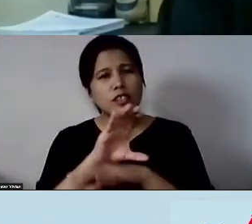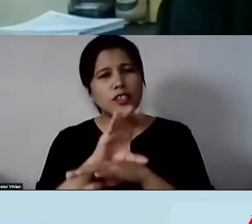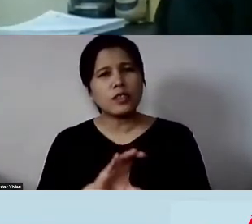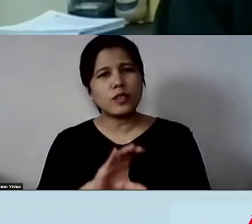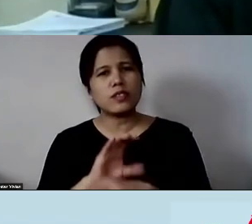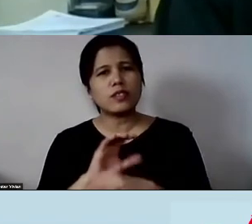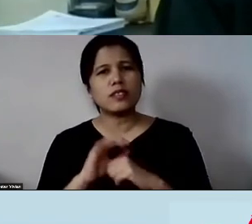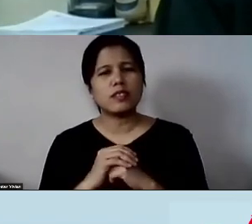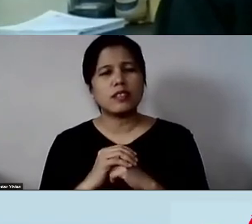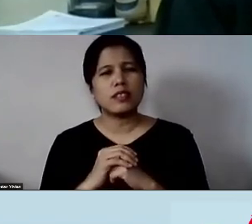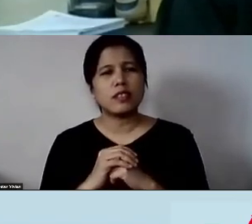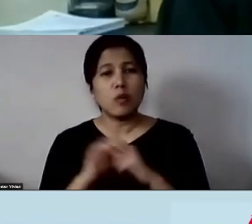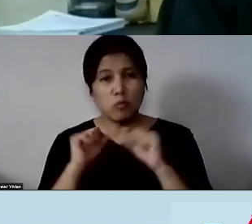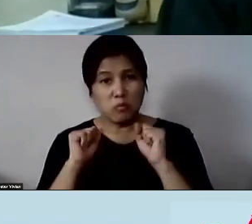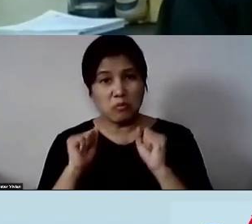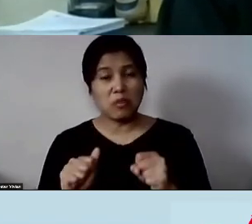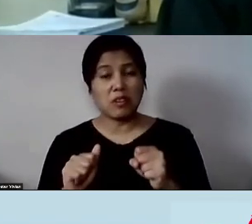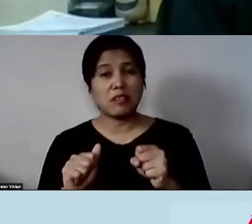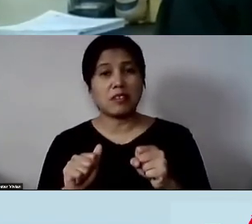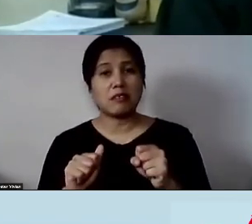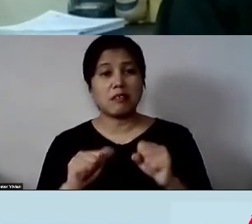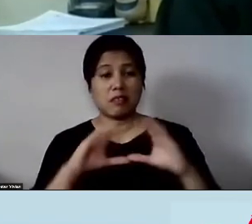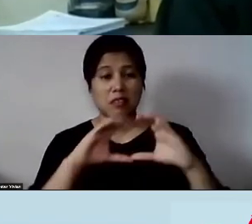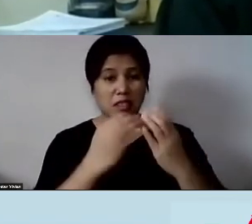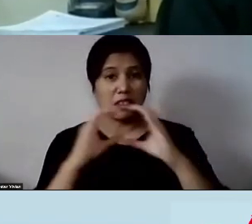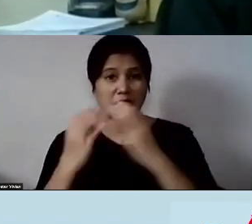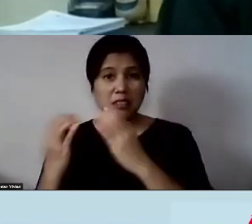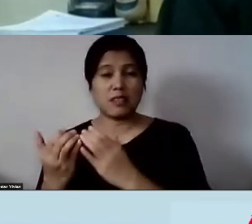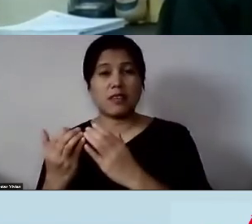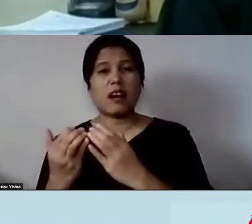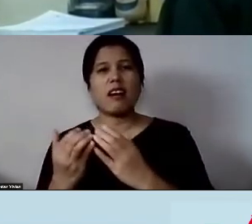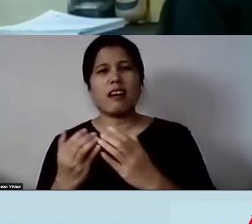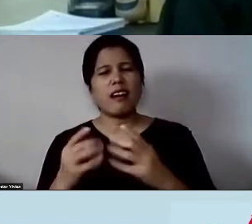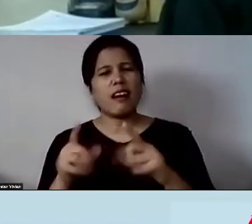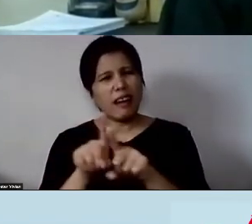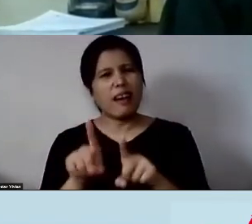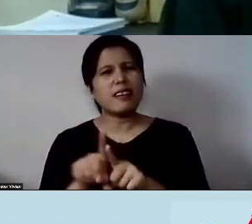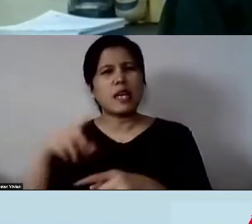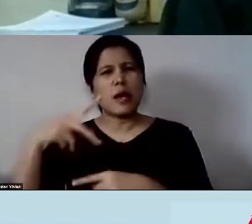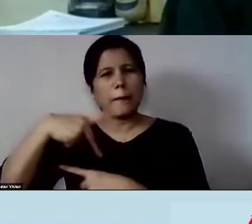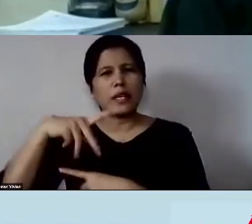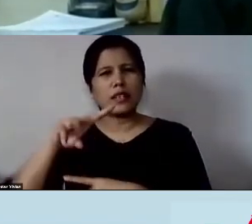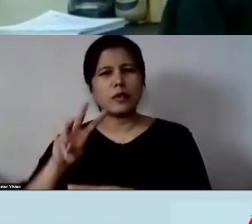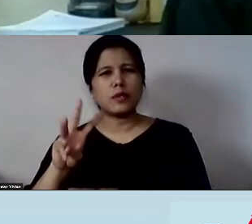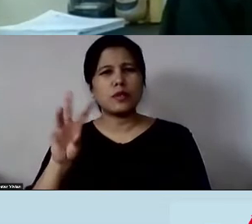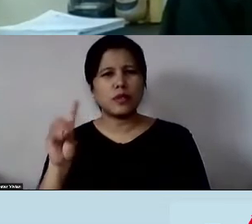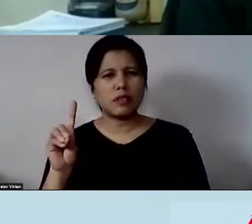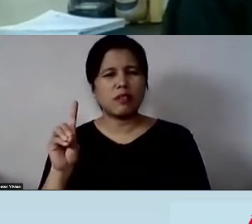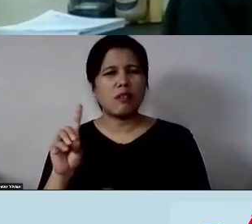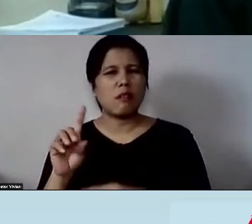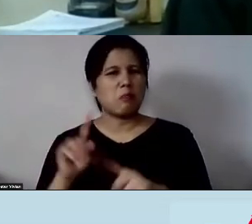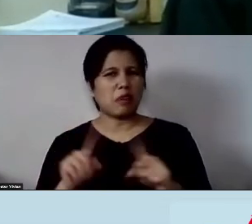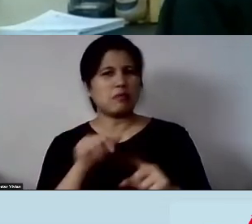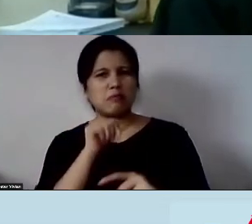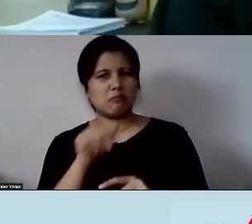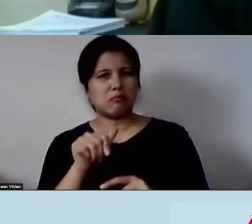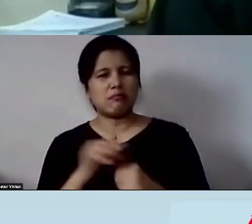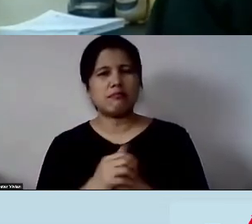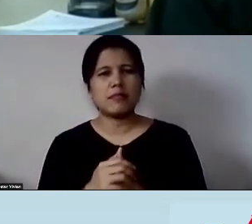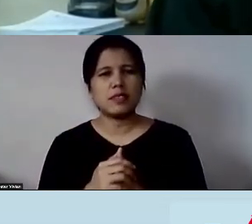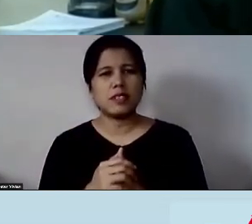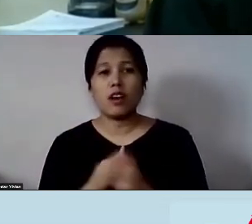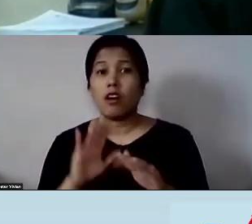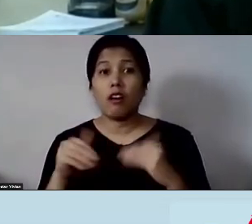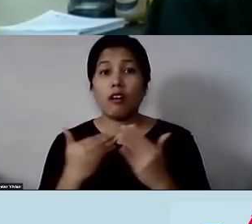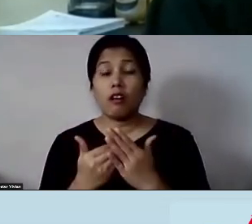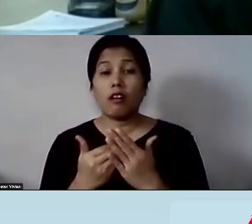mo pwede pala maklasify under PWD, pero hindi? Kasi one of the questions here, sabi, is it mandatory in all